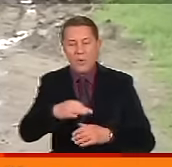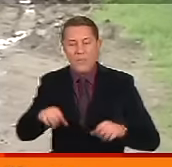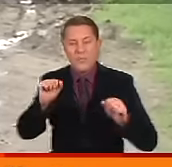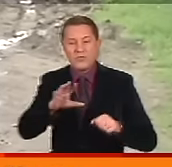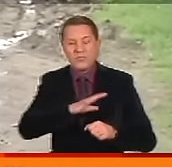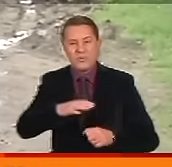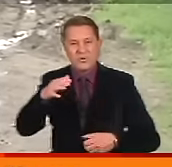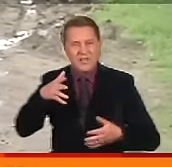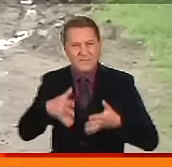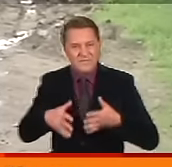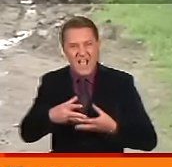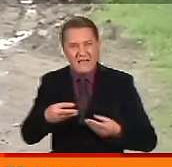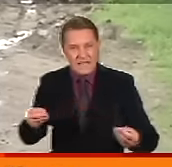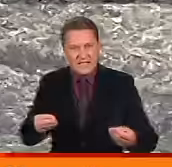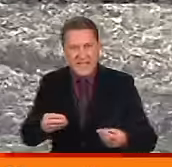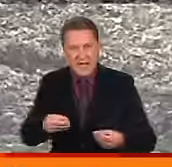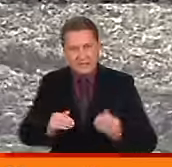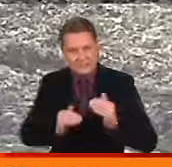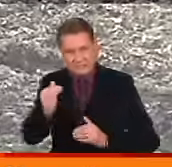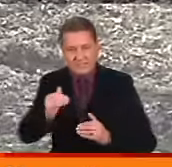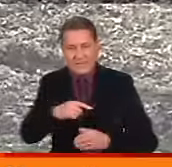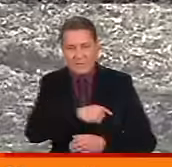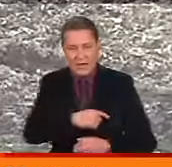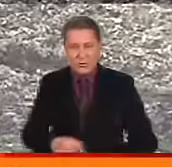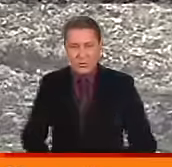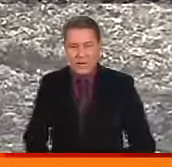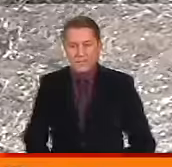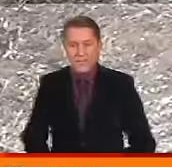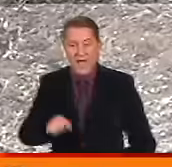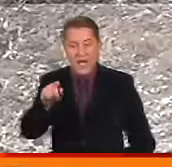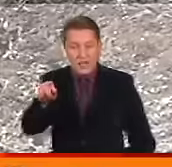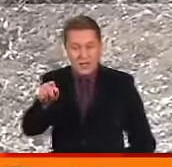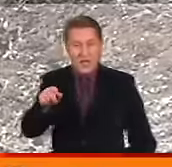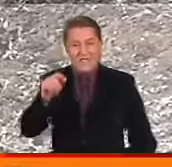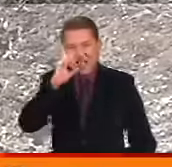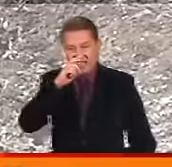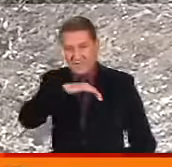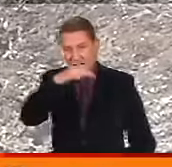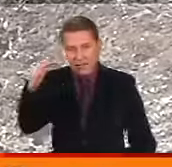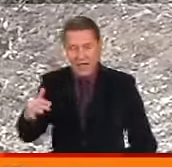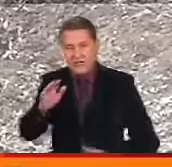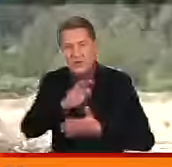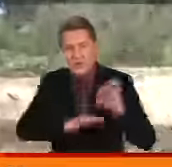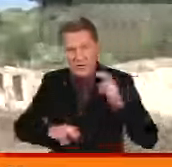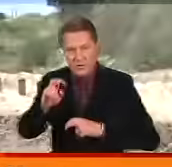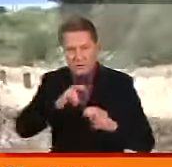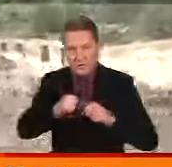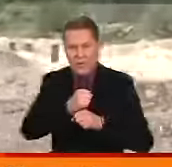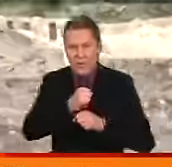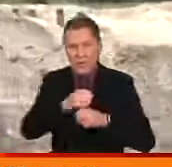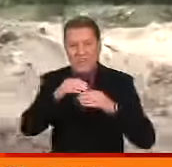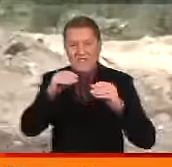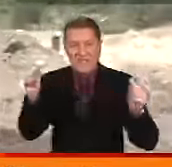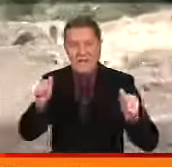природні процеси гниття, які відбуваються на сміттєзвалищі. Тим часом на Грибовицькому сміттєзвалищі тривають пошукові роботи зниклого